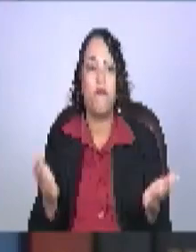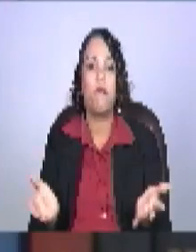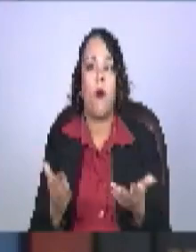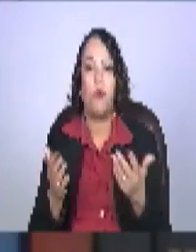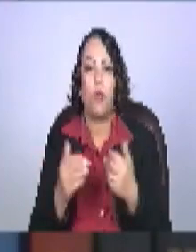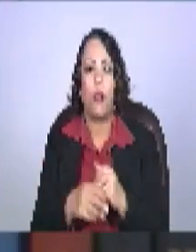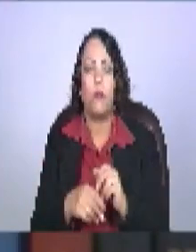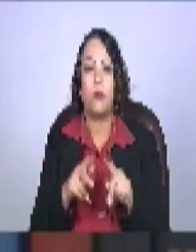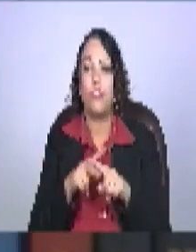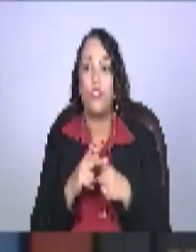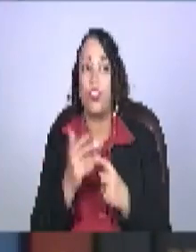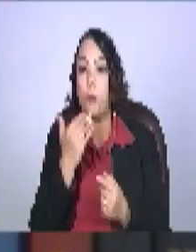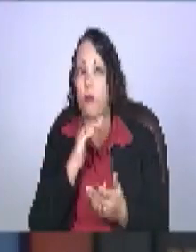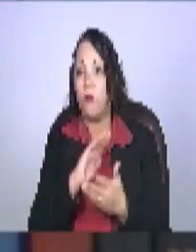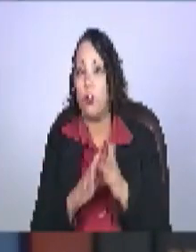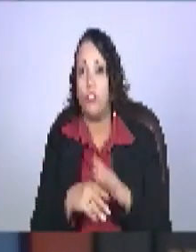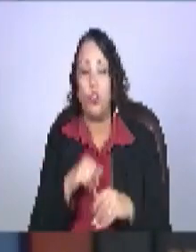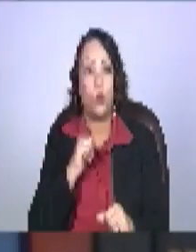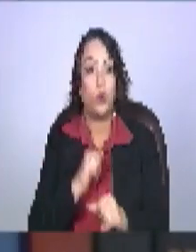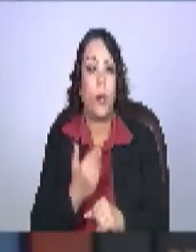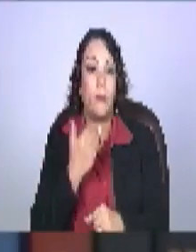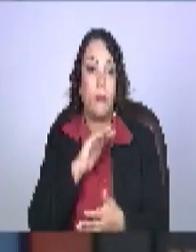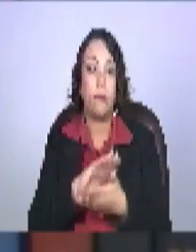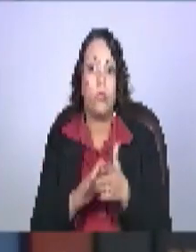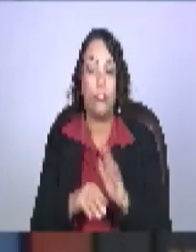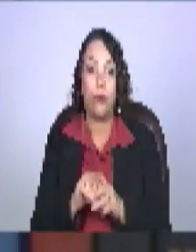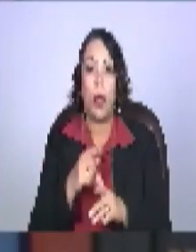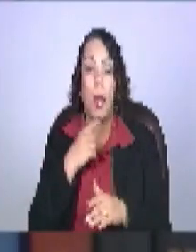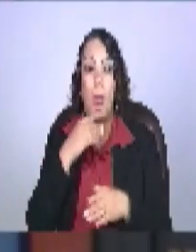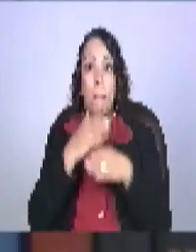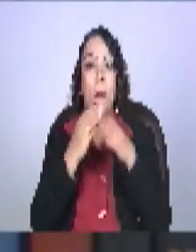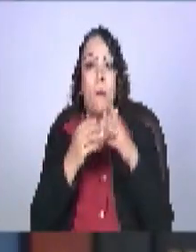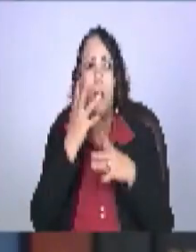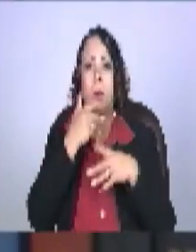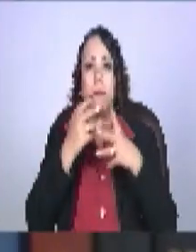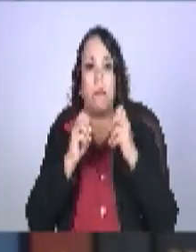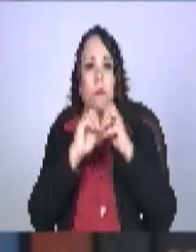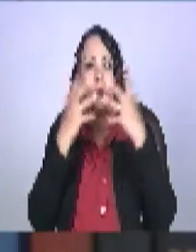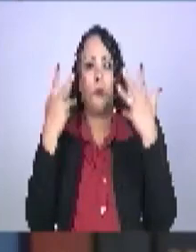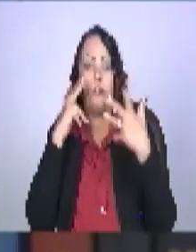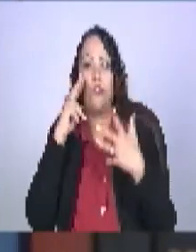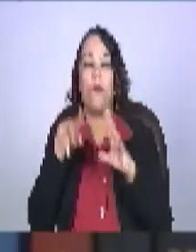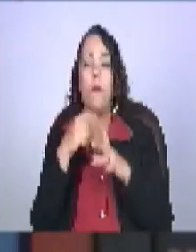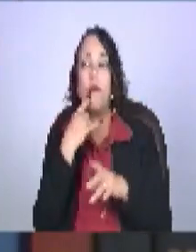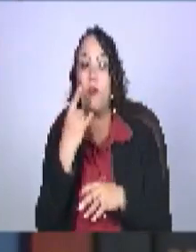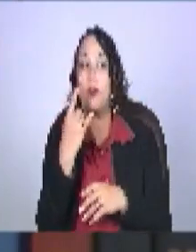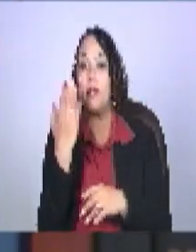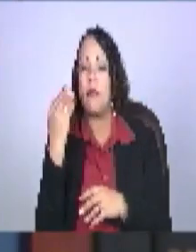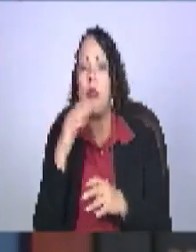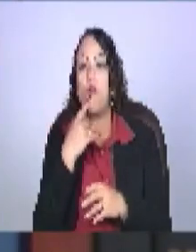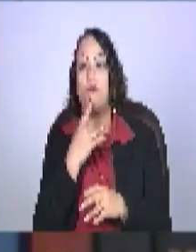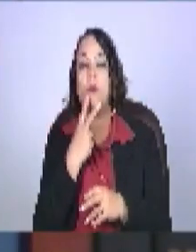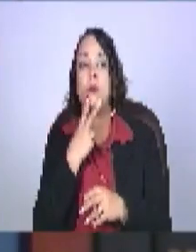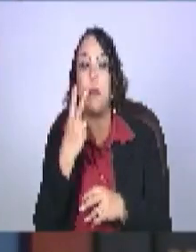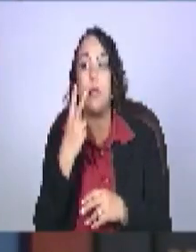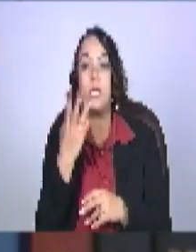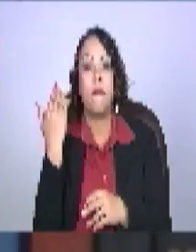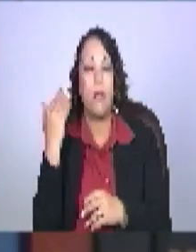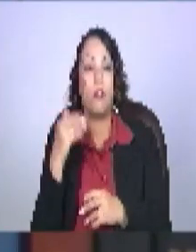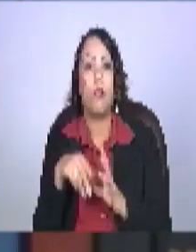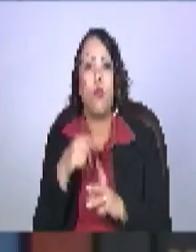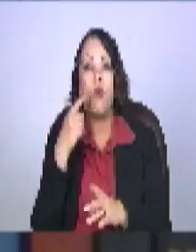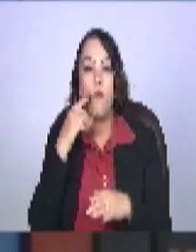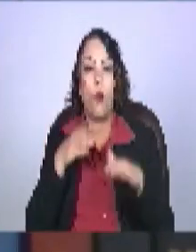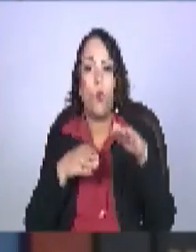ما فيش صيانه ما فيش شغل المبنى الجميل الزاهي اللي انت شفته من 10 سنين ولا سبع سنين ولا حاجه